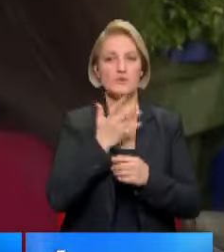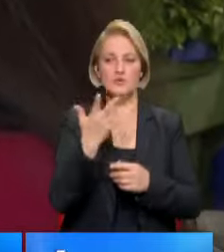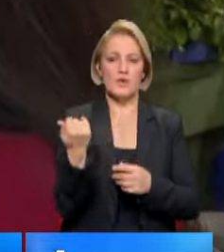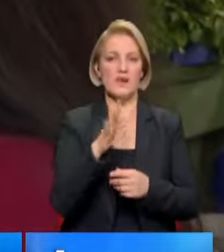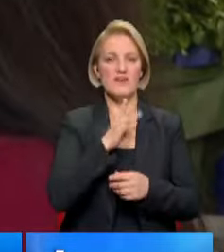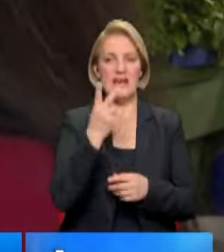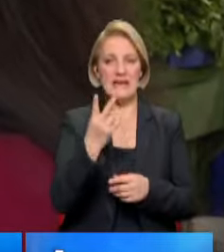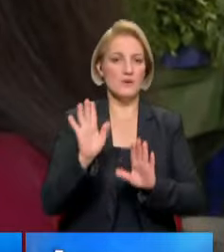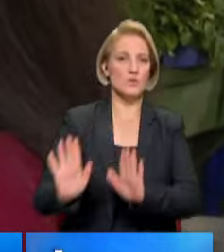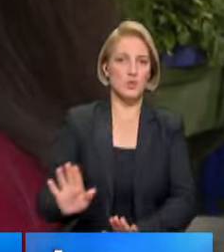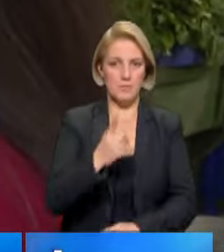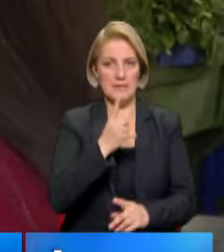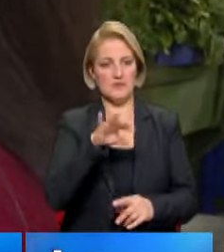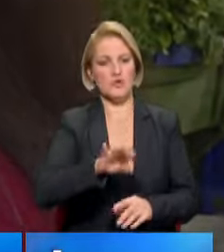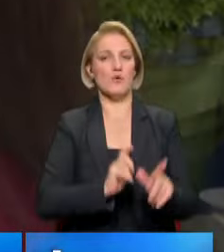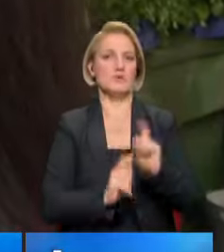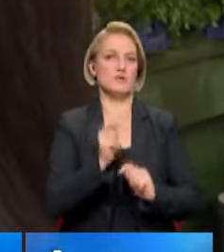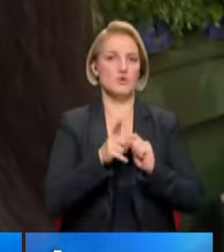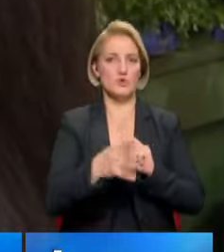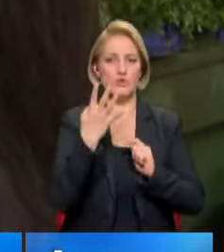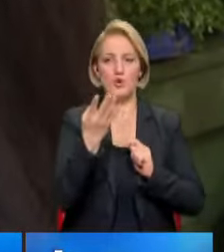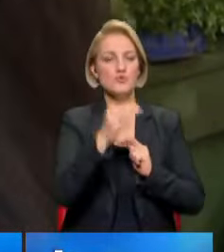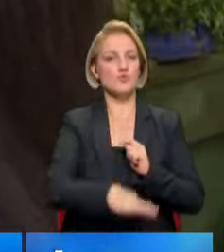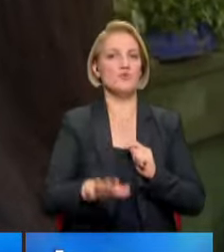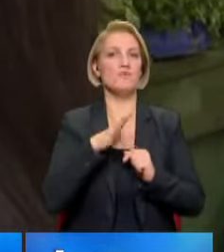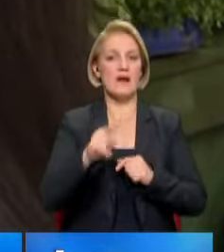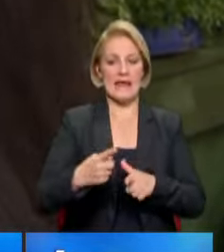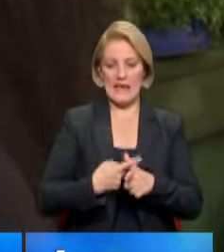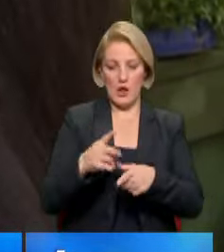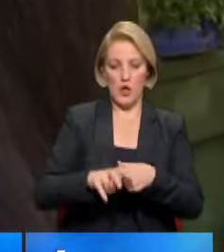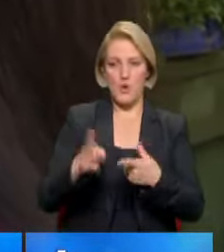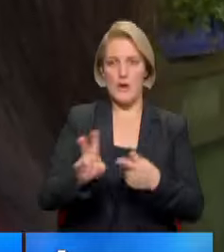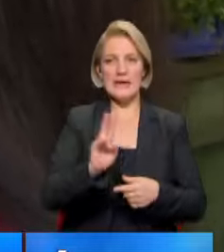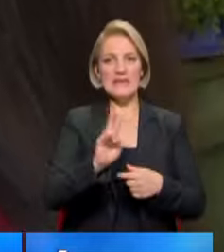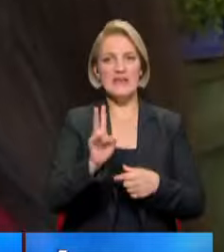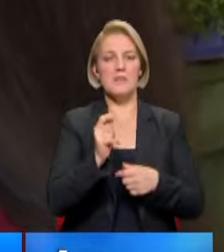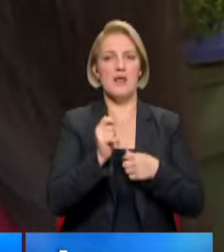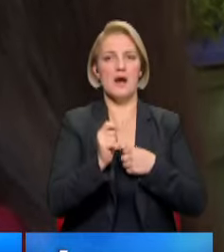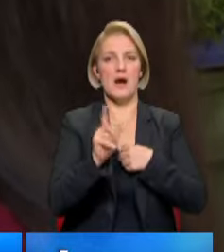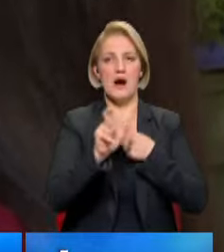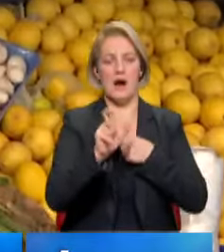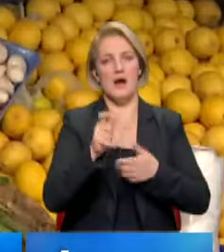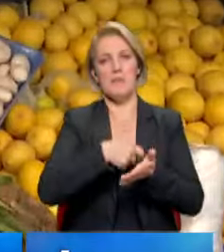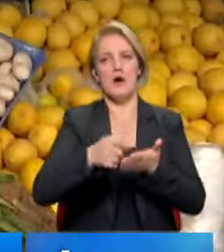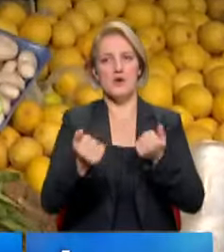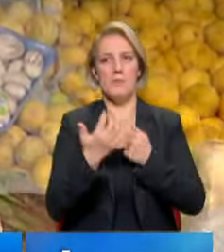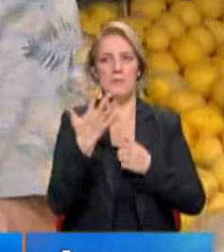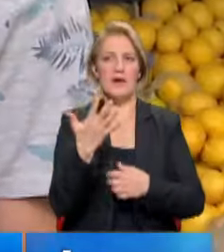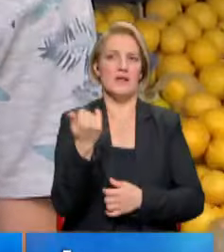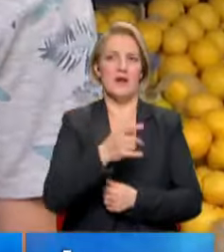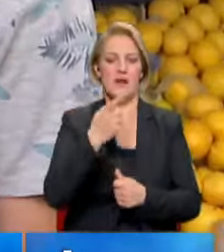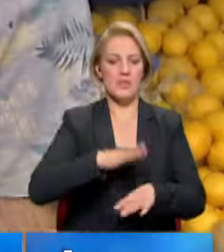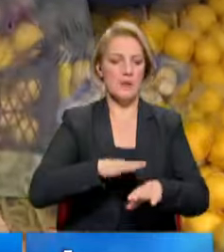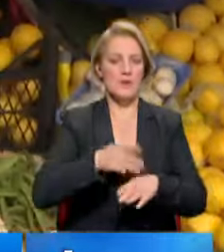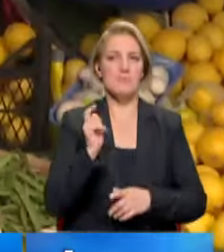an. 2 tane doldurdum, 1 tane şu an kullanıyorum. 4 tane sözüm var. Burada kiradayız. 20 lira aylık alıyoruz. 5 tane. Ne